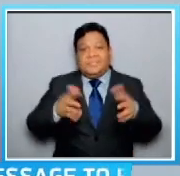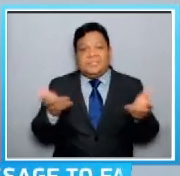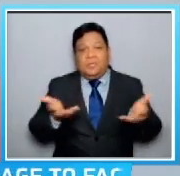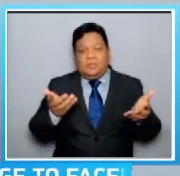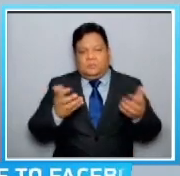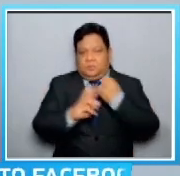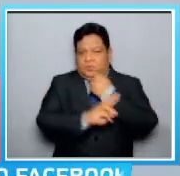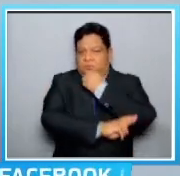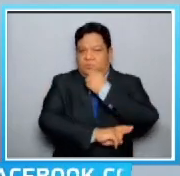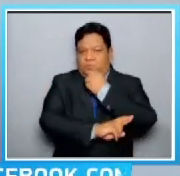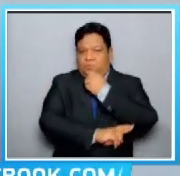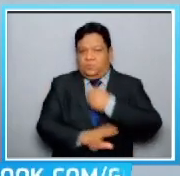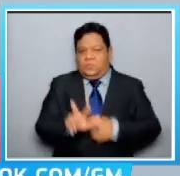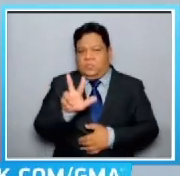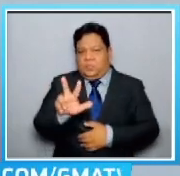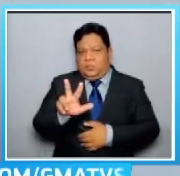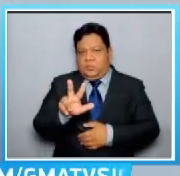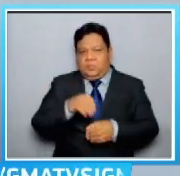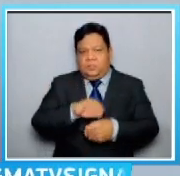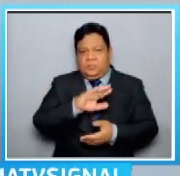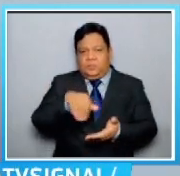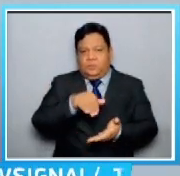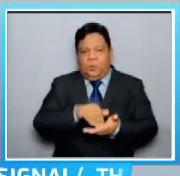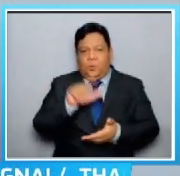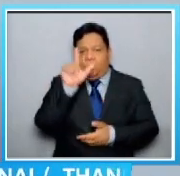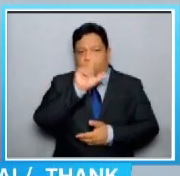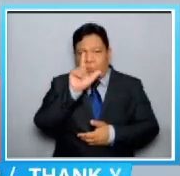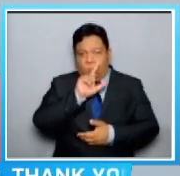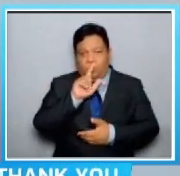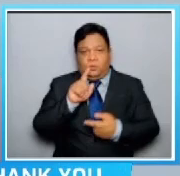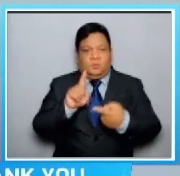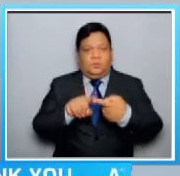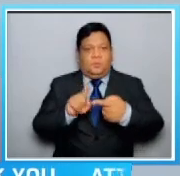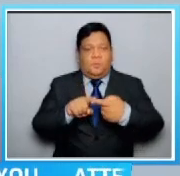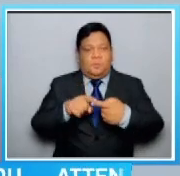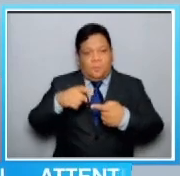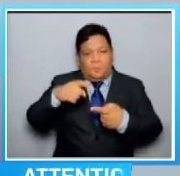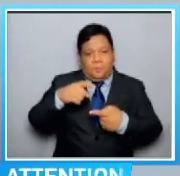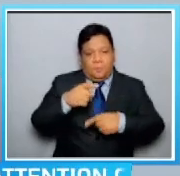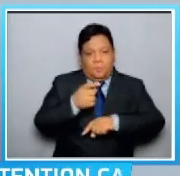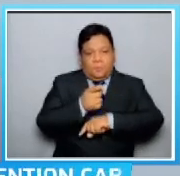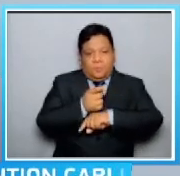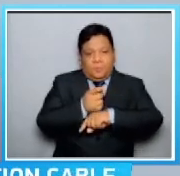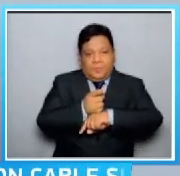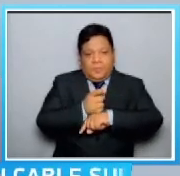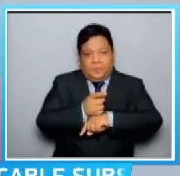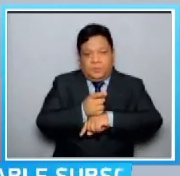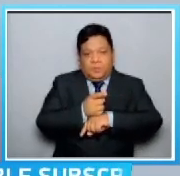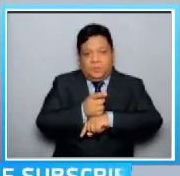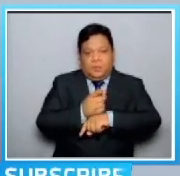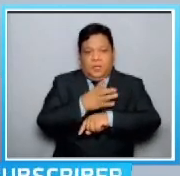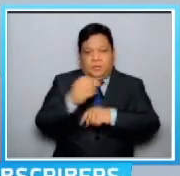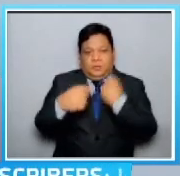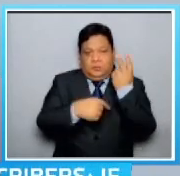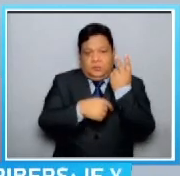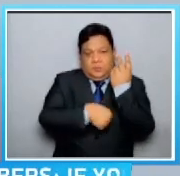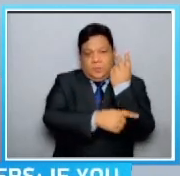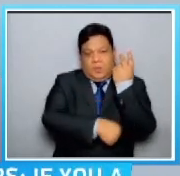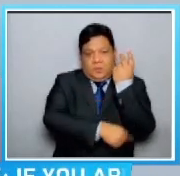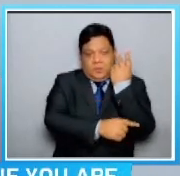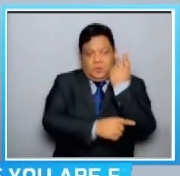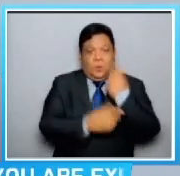ng Central Luzon sa Bataan and Zambales. Kasi nung tinignan namin yung satellite pictures, meron po dito